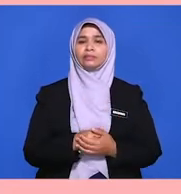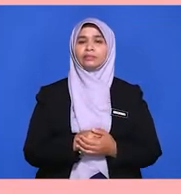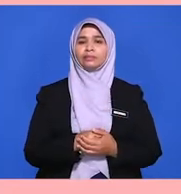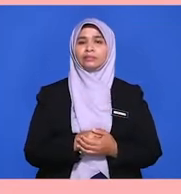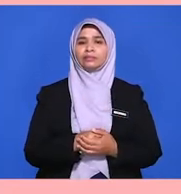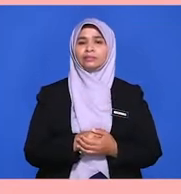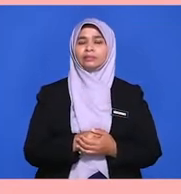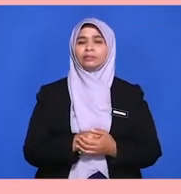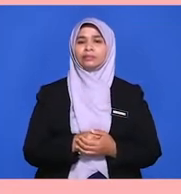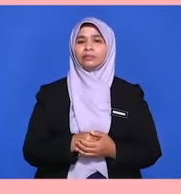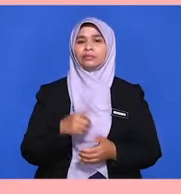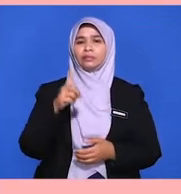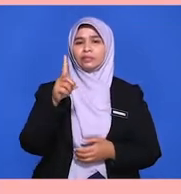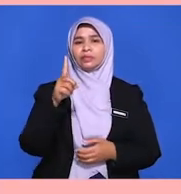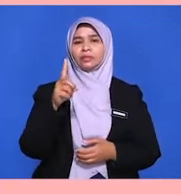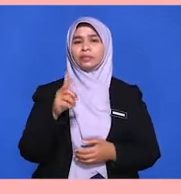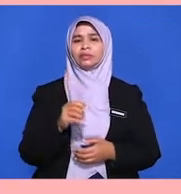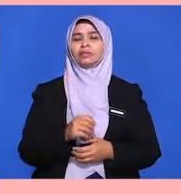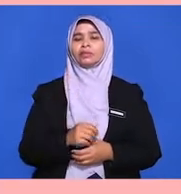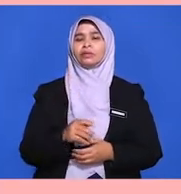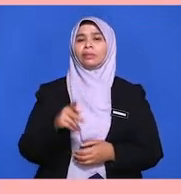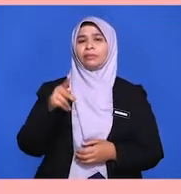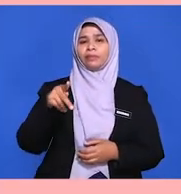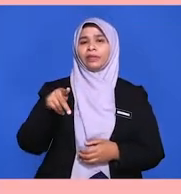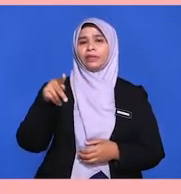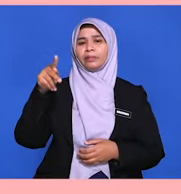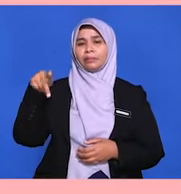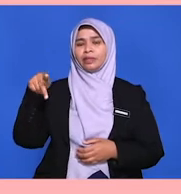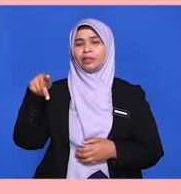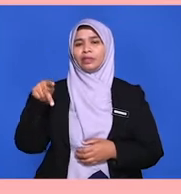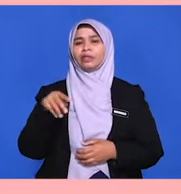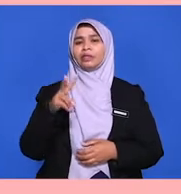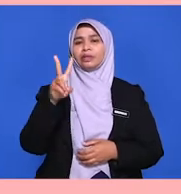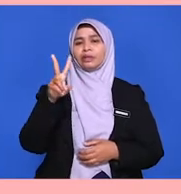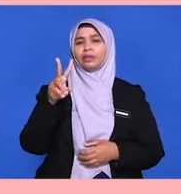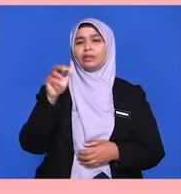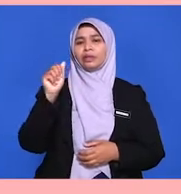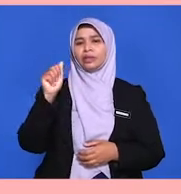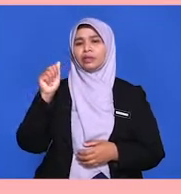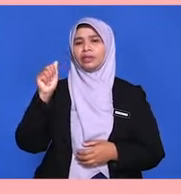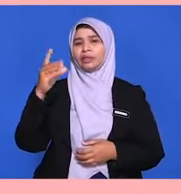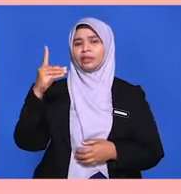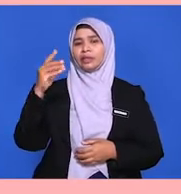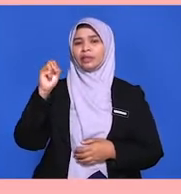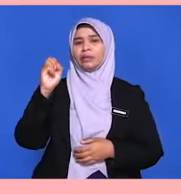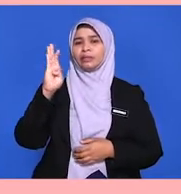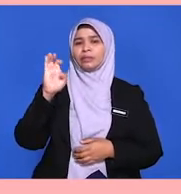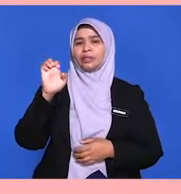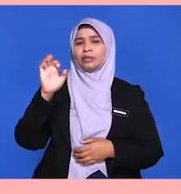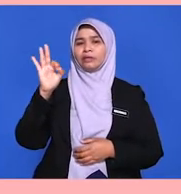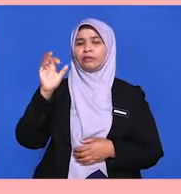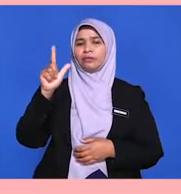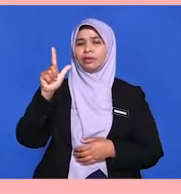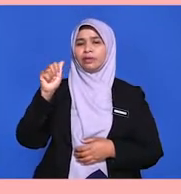yang pertama, PowerPoint, yang kedua, Adobe Flash, yang ketiga,